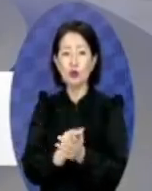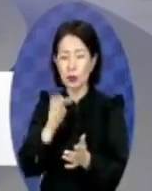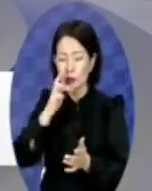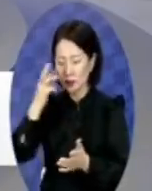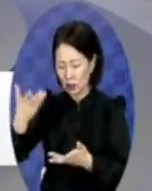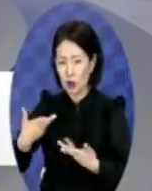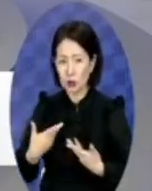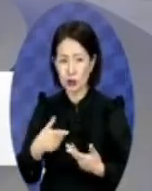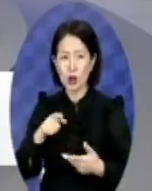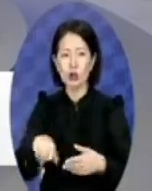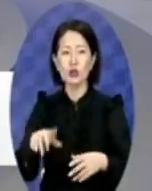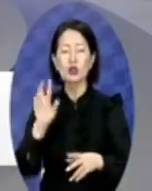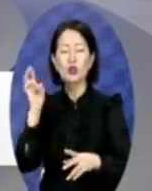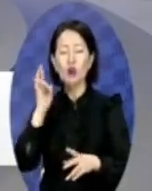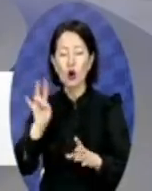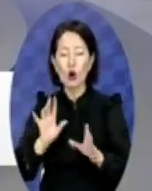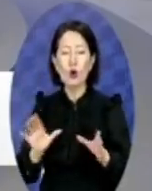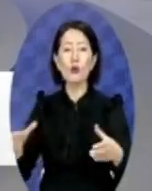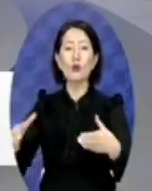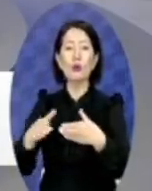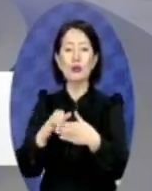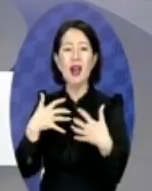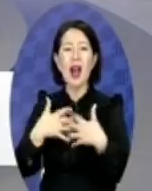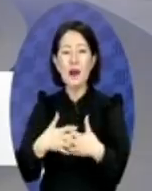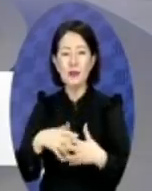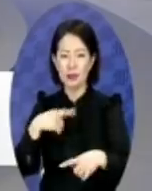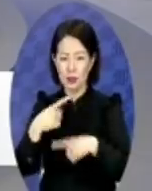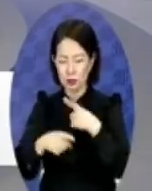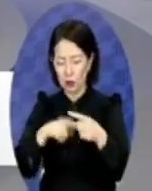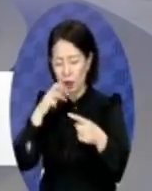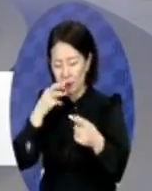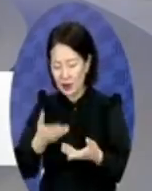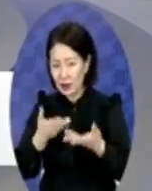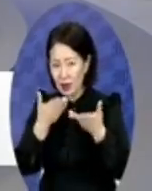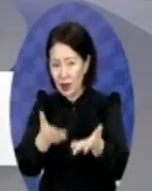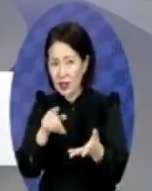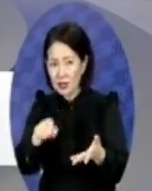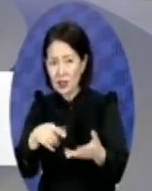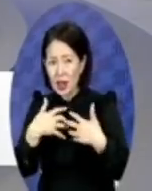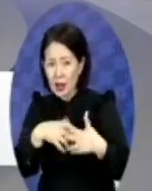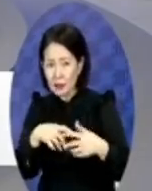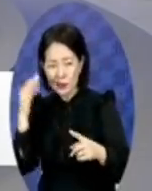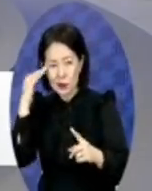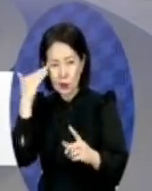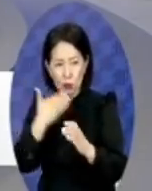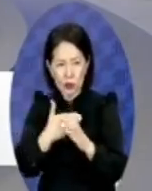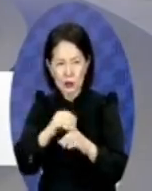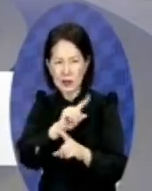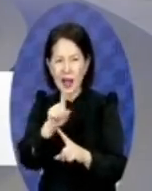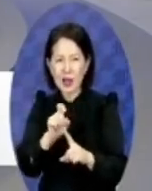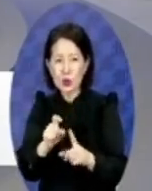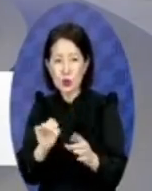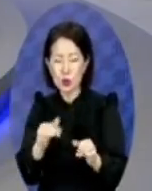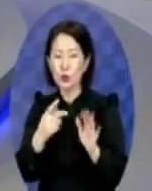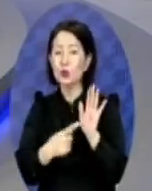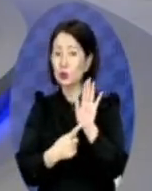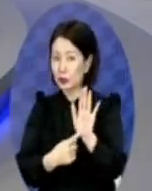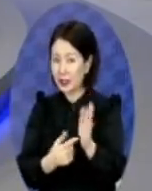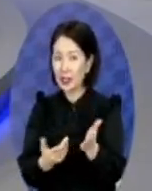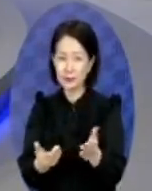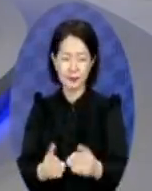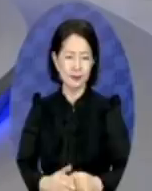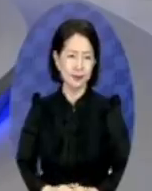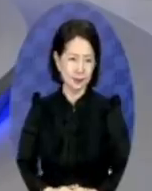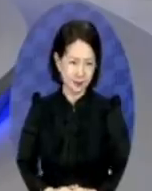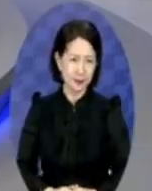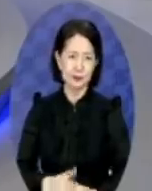өнөөдрийн болондоо бид ногоон бүсэд байгаа амтдын гандлаарх мэдээллийг тэдэн тулгарч байгаа одоо асуудлыг хөндөж болондоо өргөлээ.